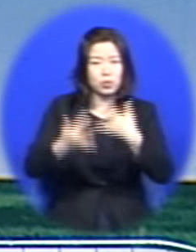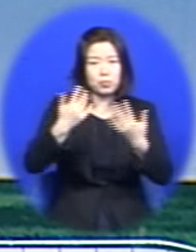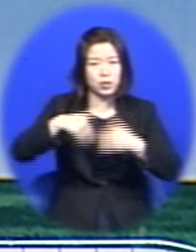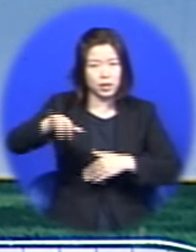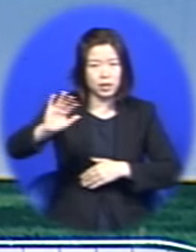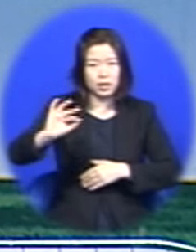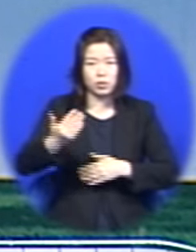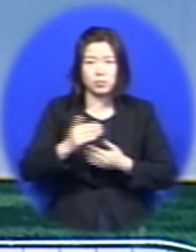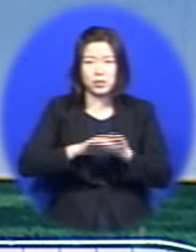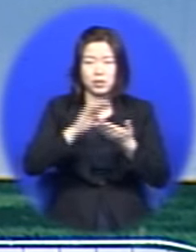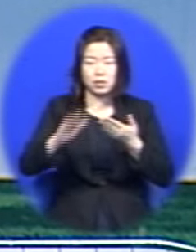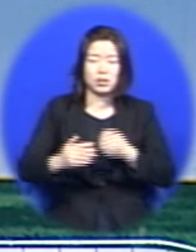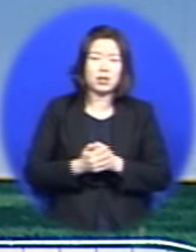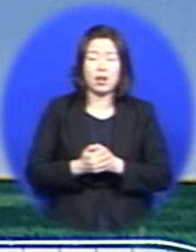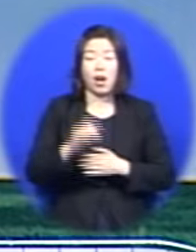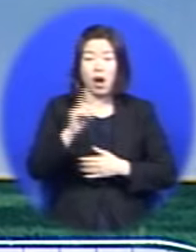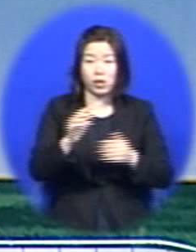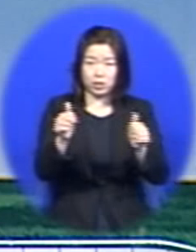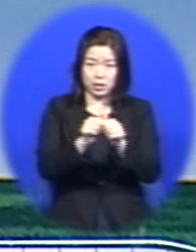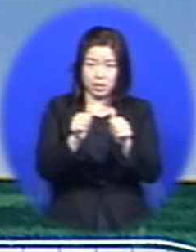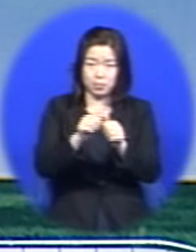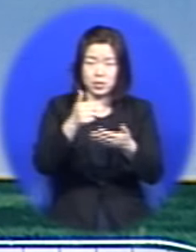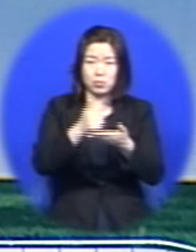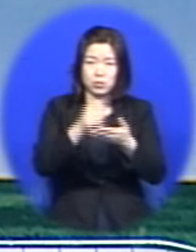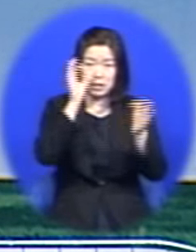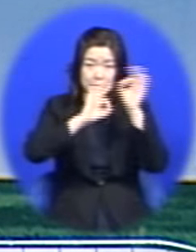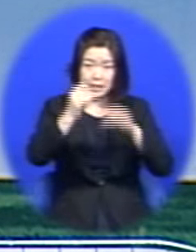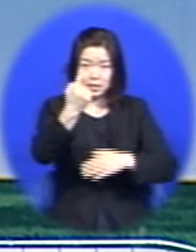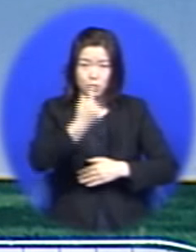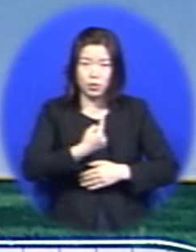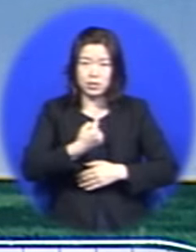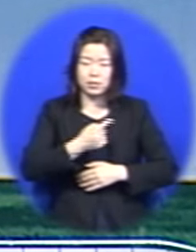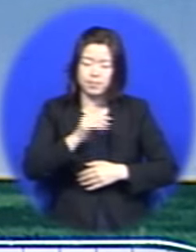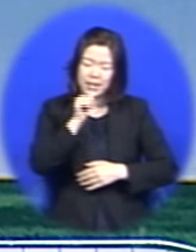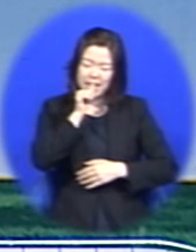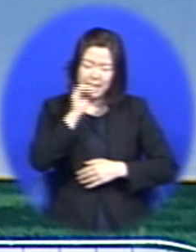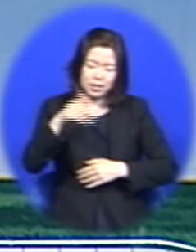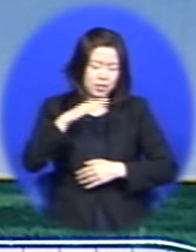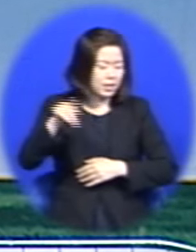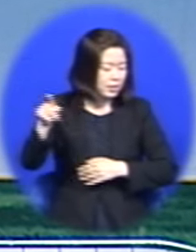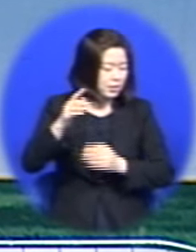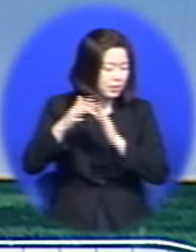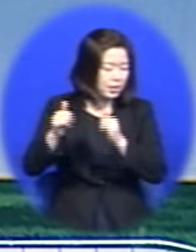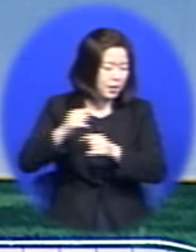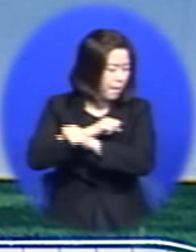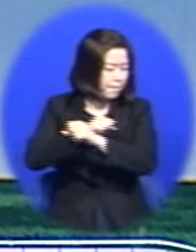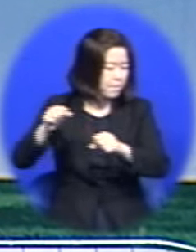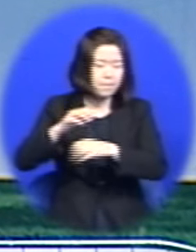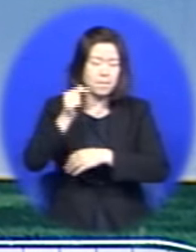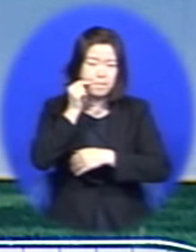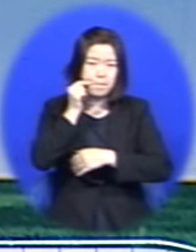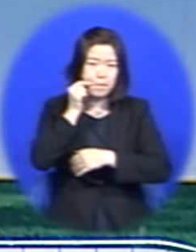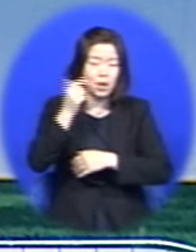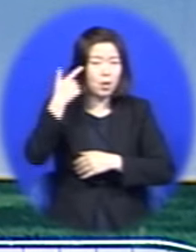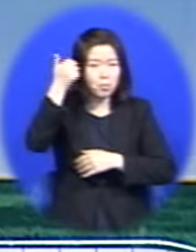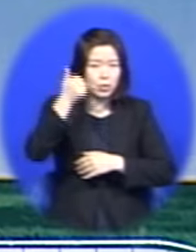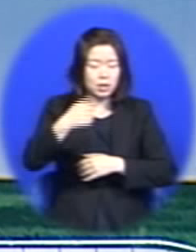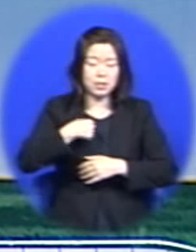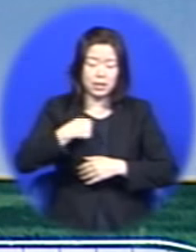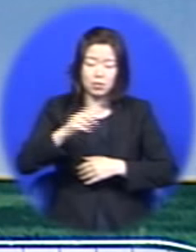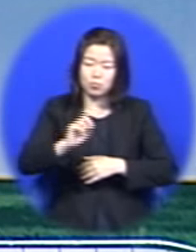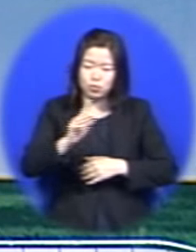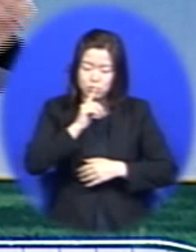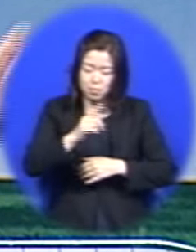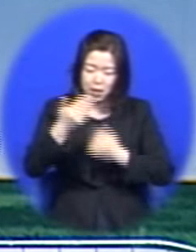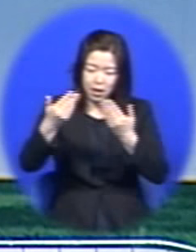것이다. 어떤 남자분이 찾아오셔서 절대 나는 그 사람을 용서할 수 없습니다. 목사님이 무슨 말씀을